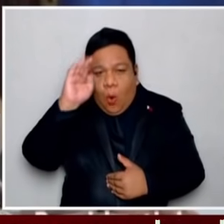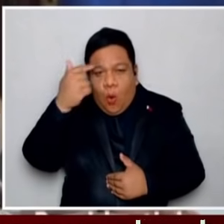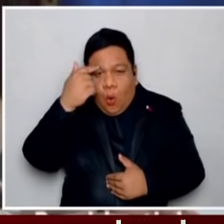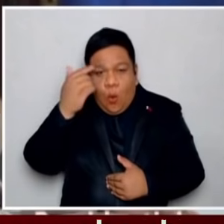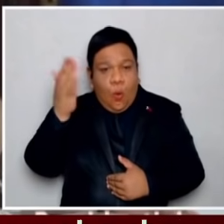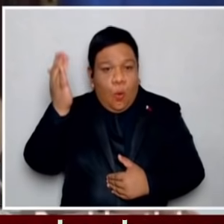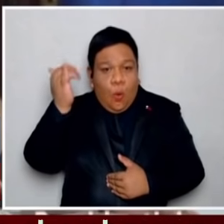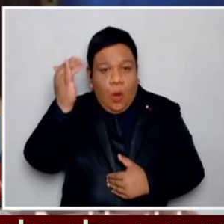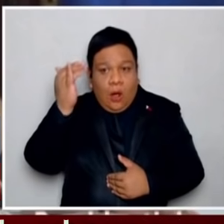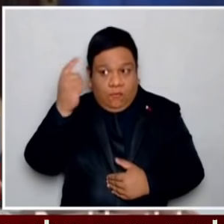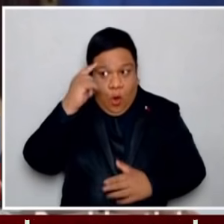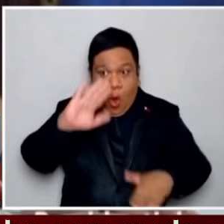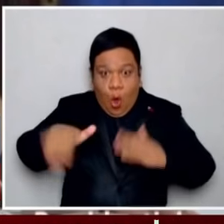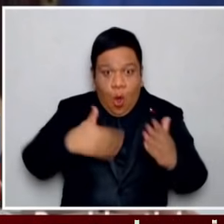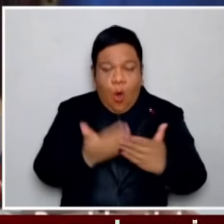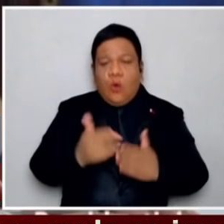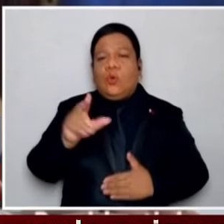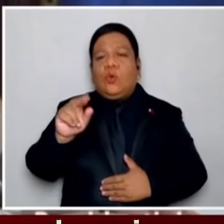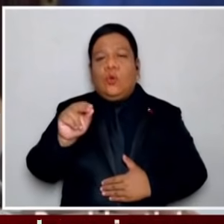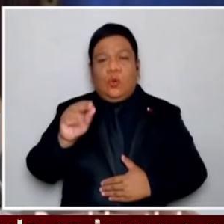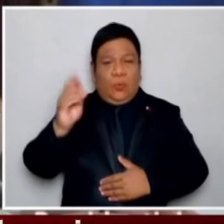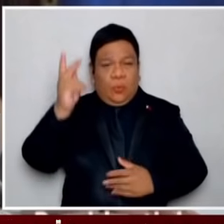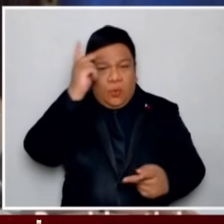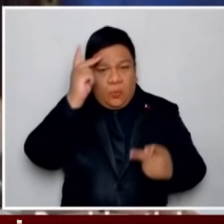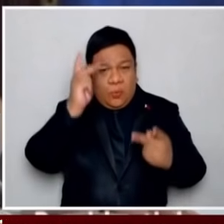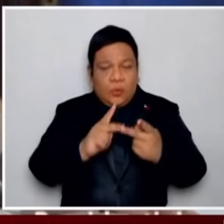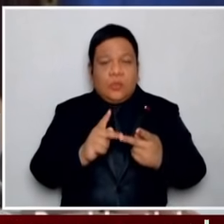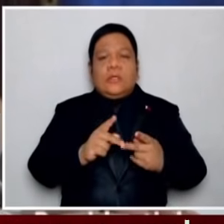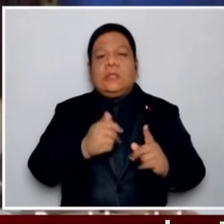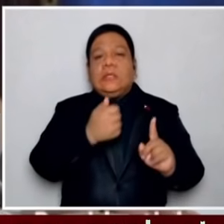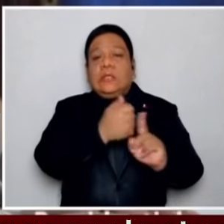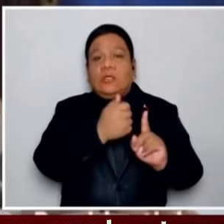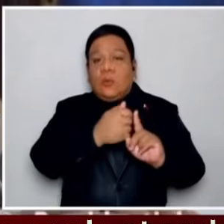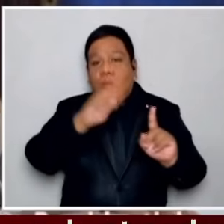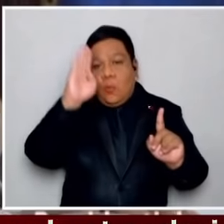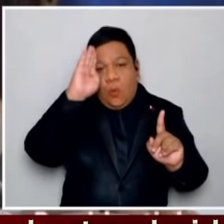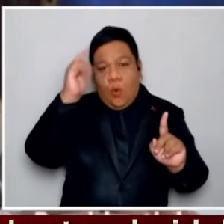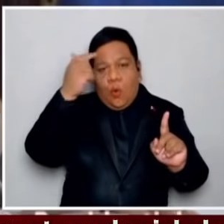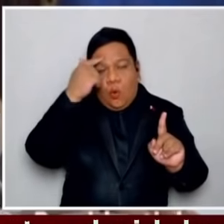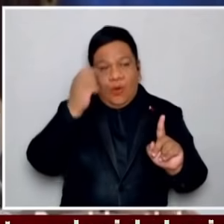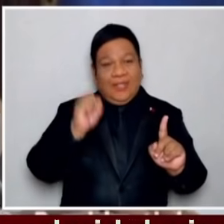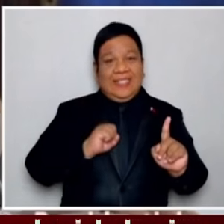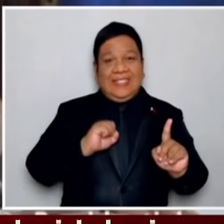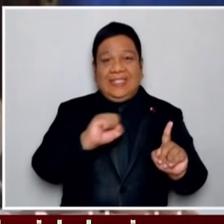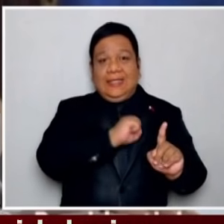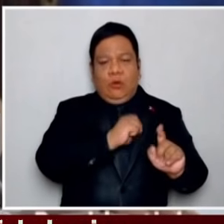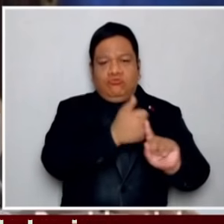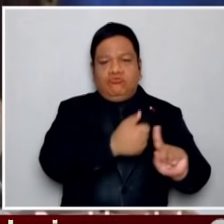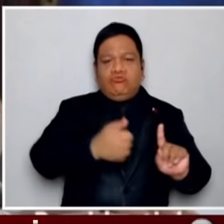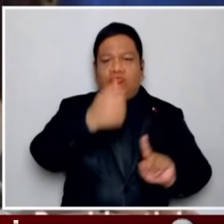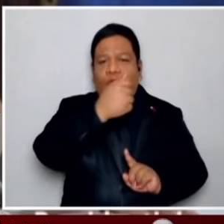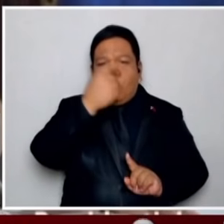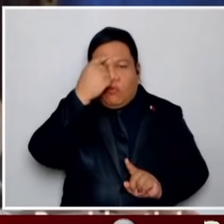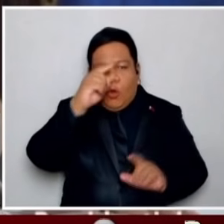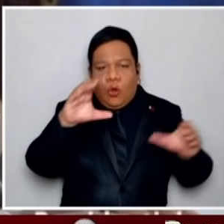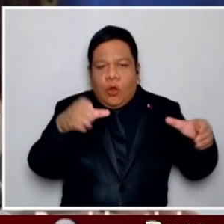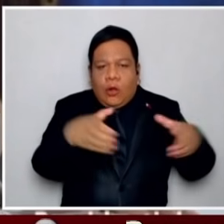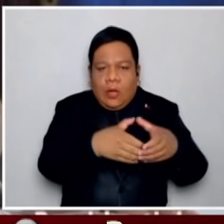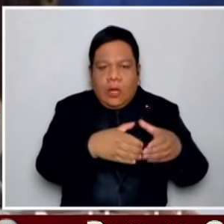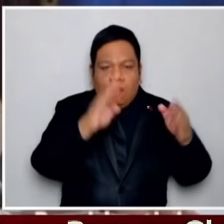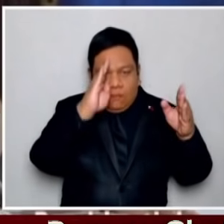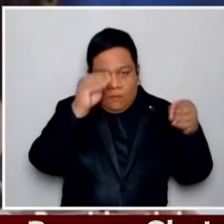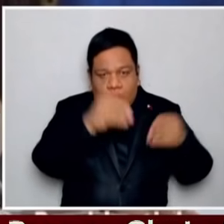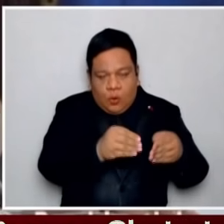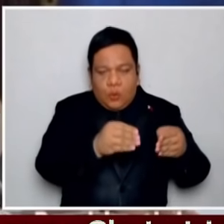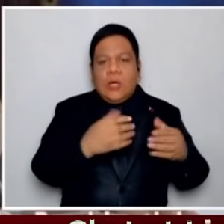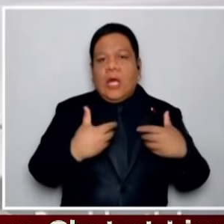Because Bong is the chairperson sa Senate Committee on Health ang demography.